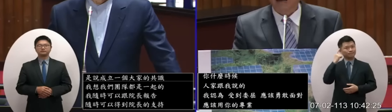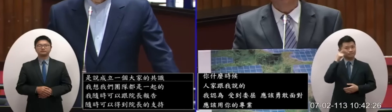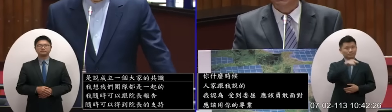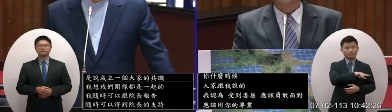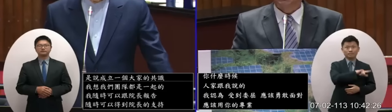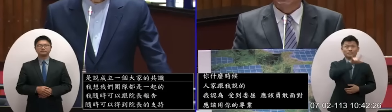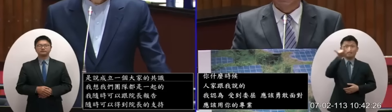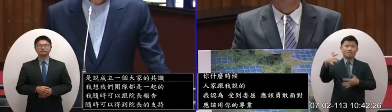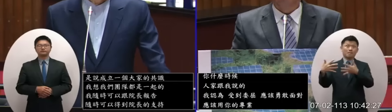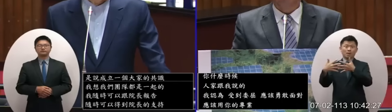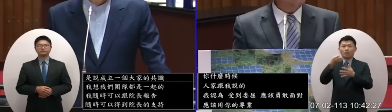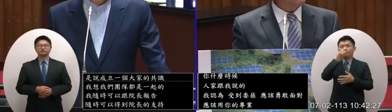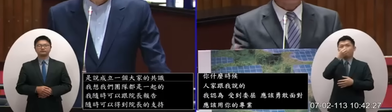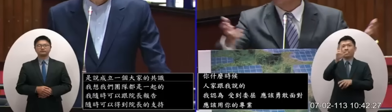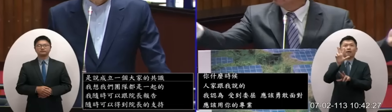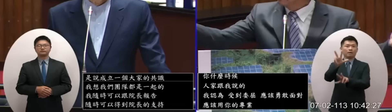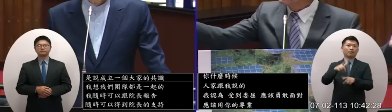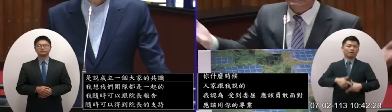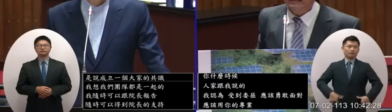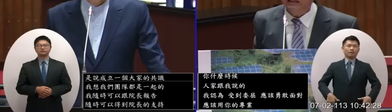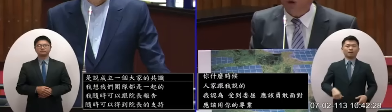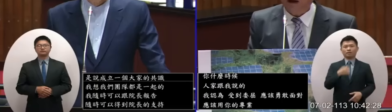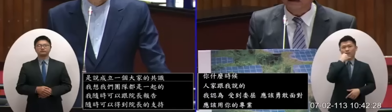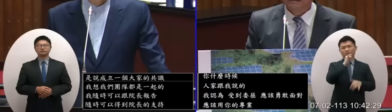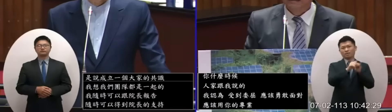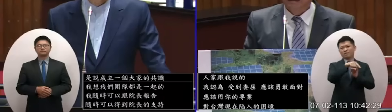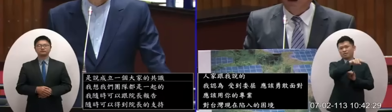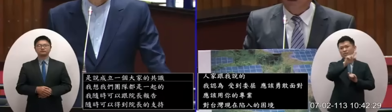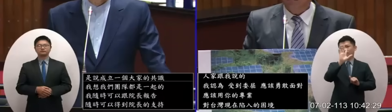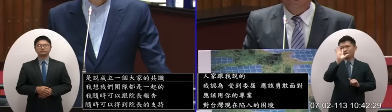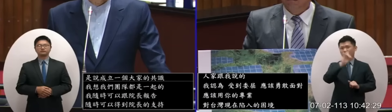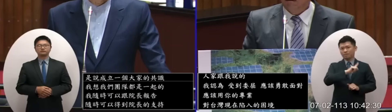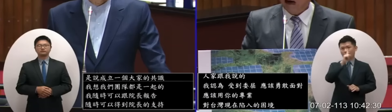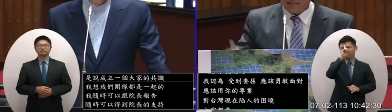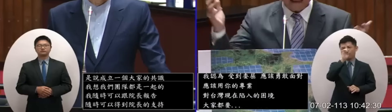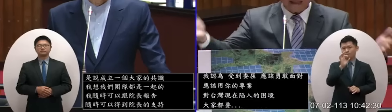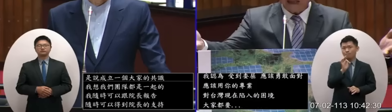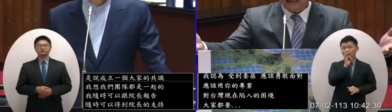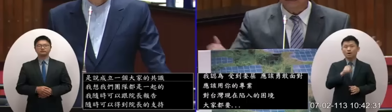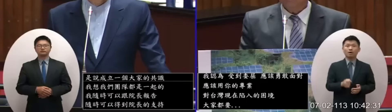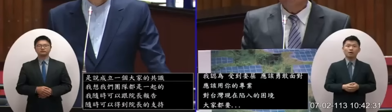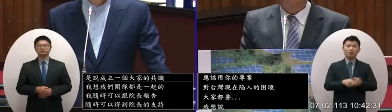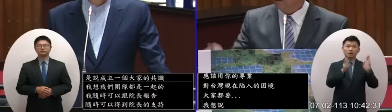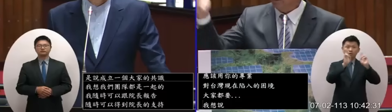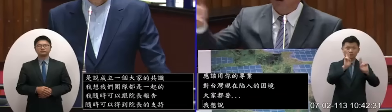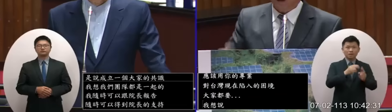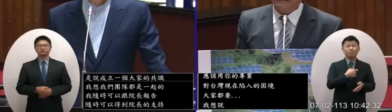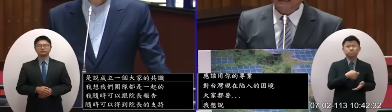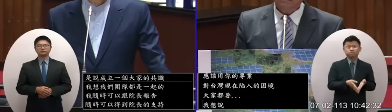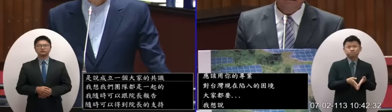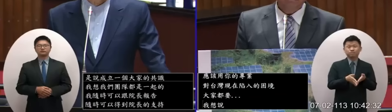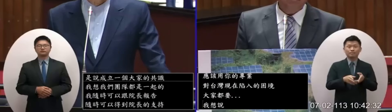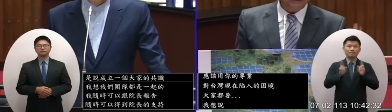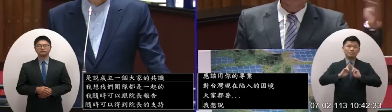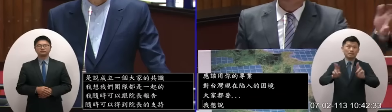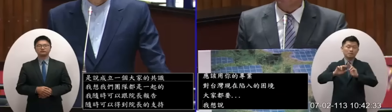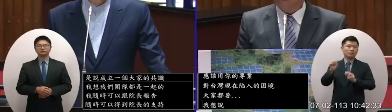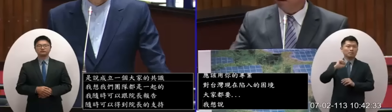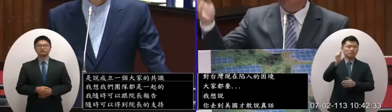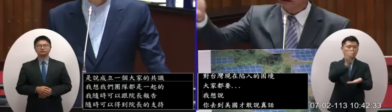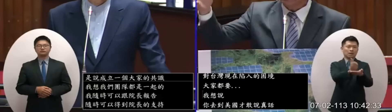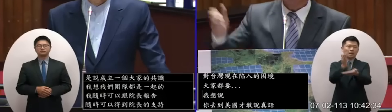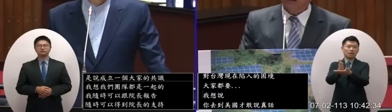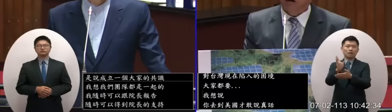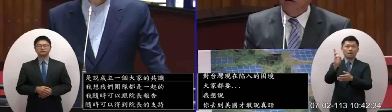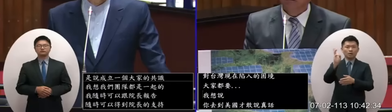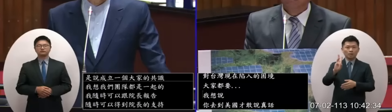国，较敢讲真话啦，吼、哦！哎，个台湾人真奇怪，吼、哦！啊，要吃电，无要用发电；要啉水，无